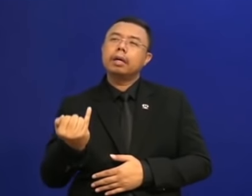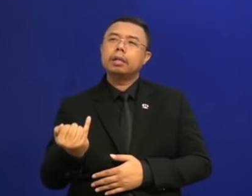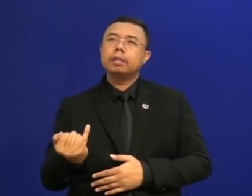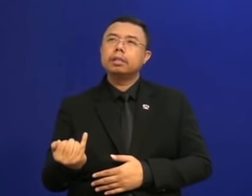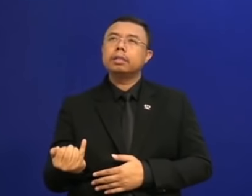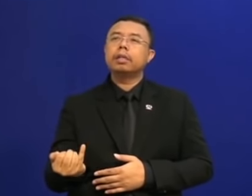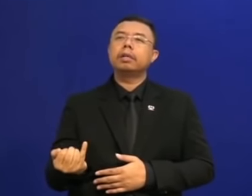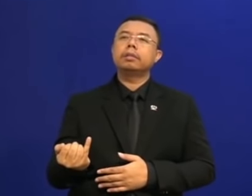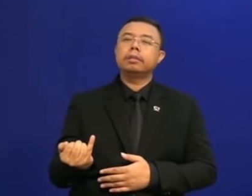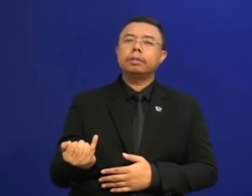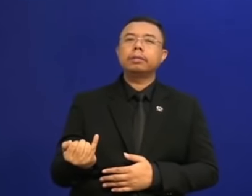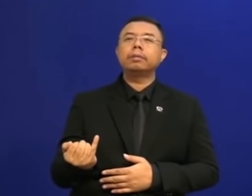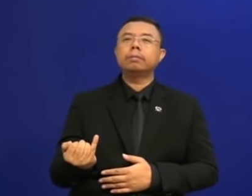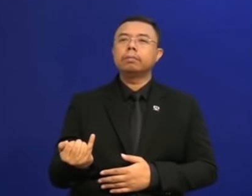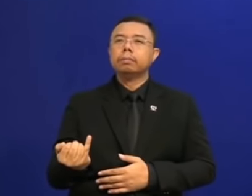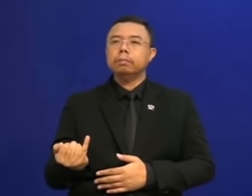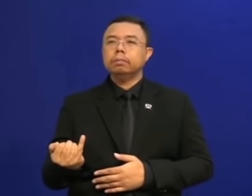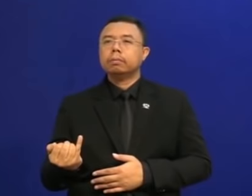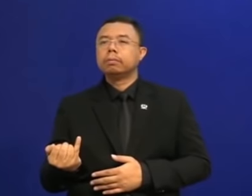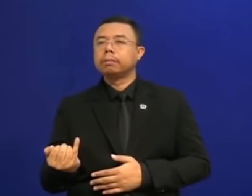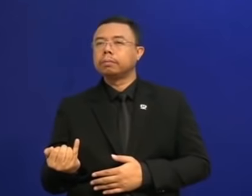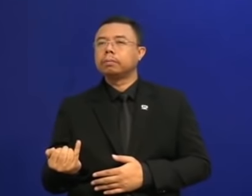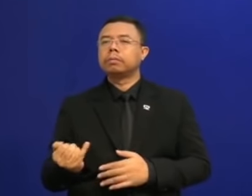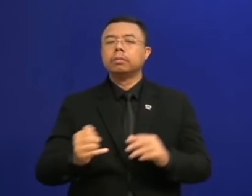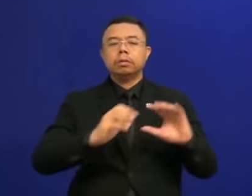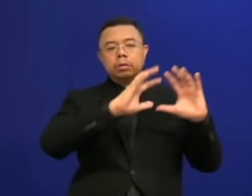sampai akhirnya.